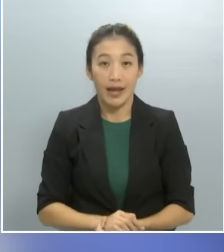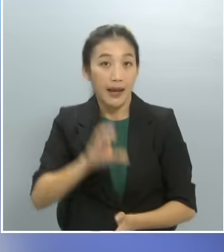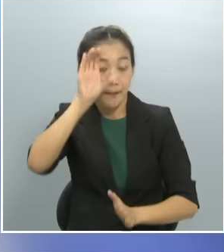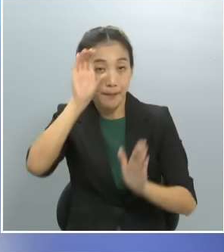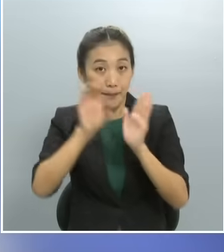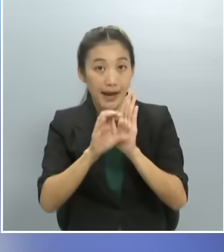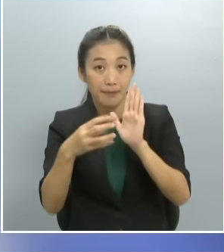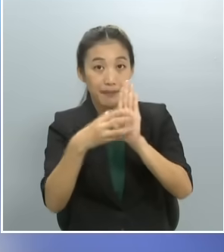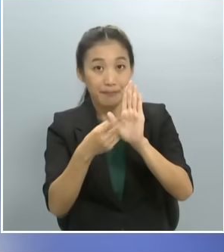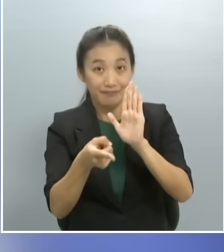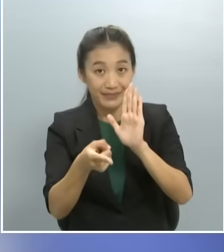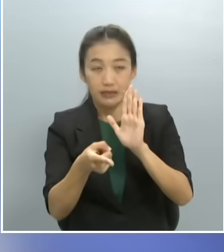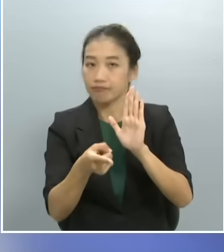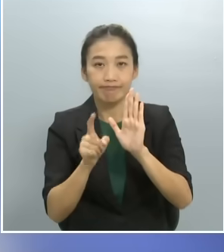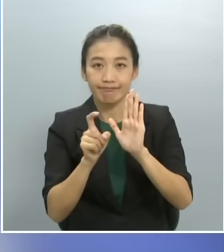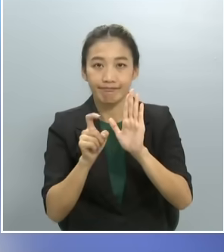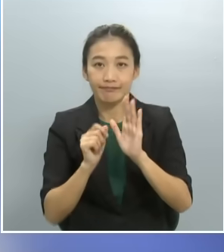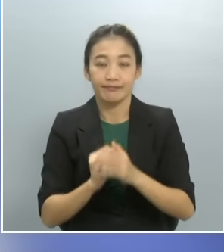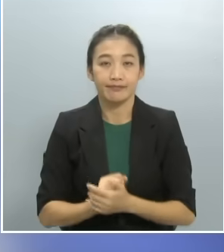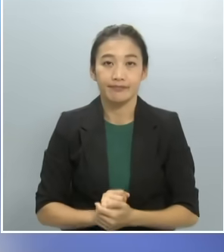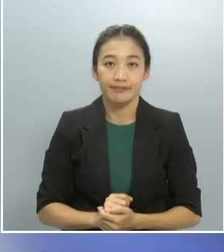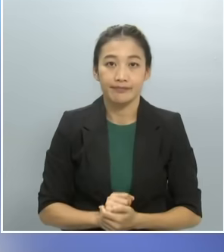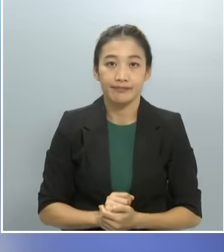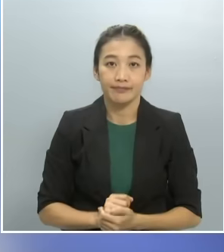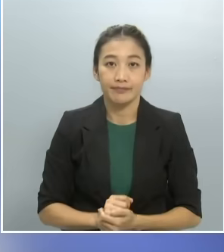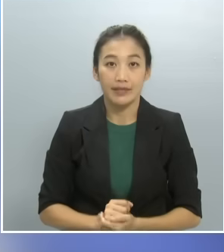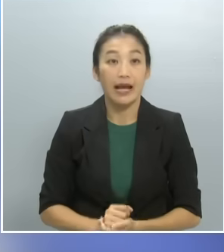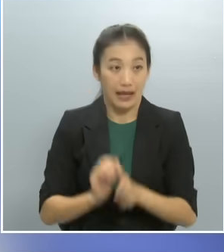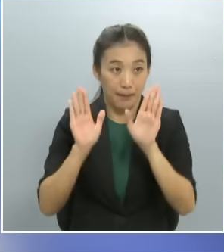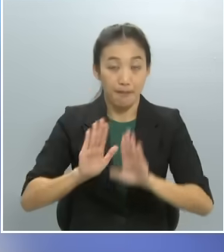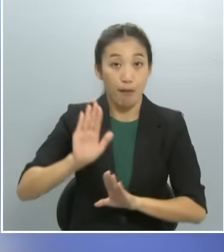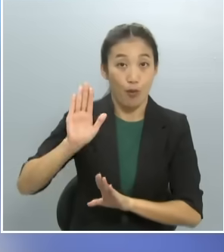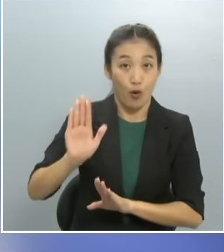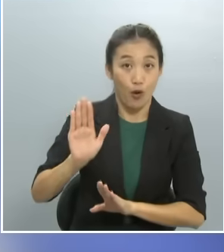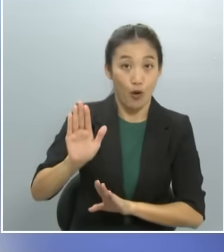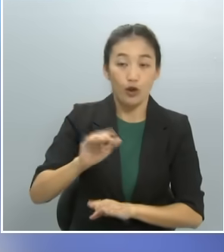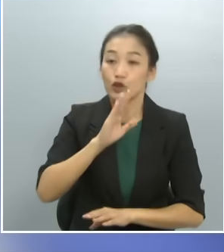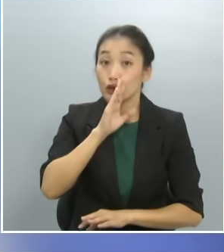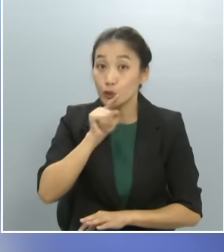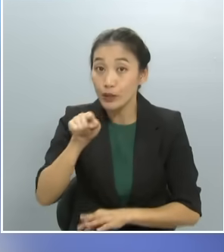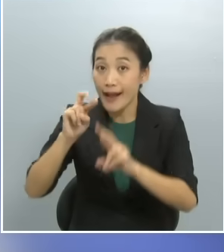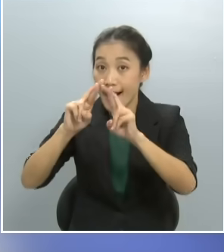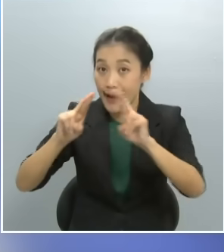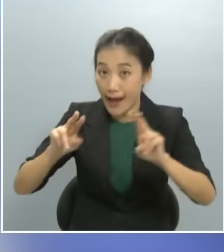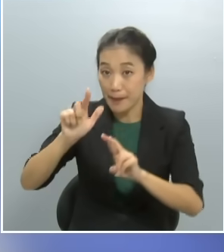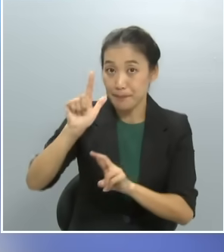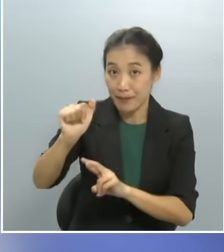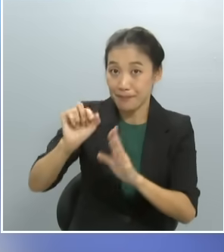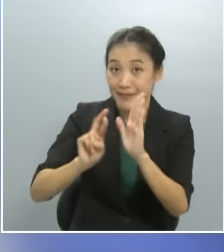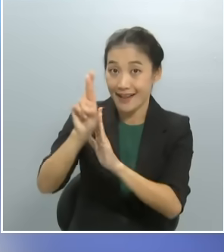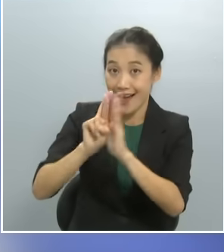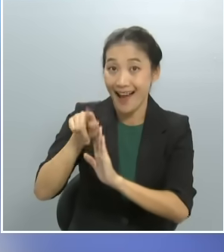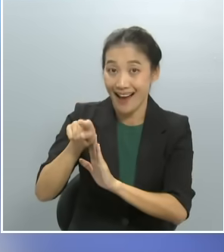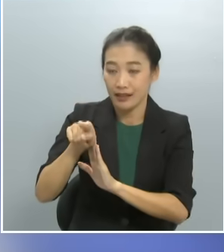นี่อันนี้ใช่ไหมอันนี้ที่เราจะไปทำเหมือนร้านต้นฉบับนี้ไม่ได้